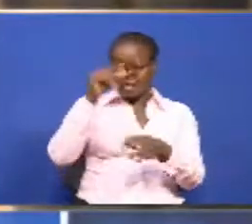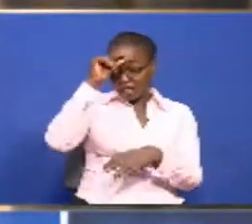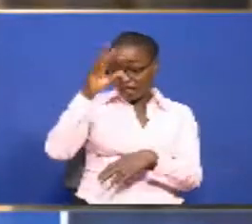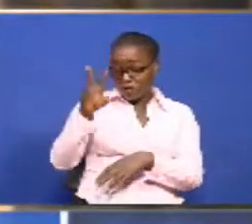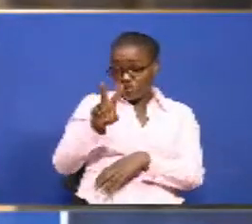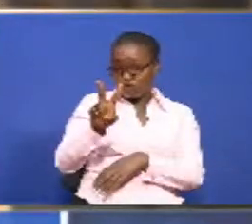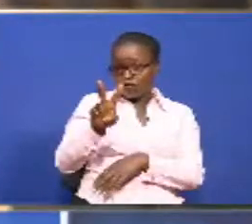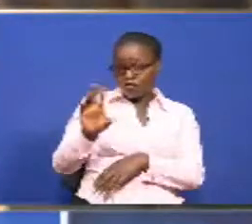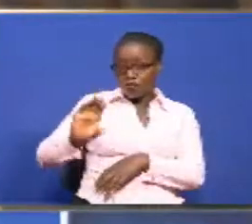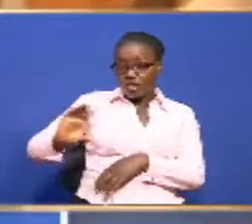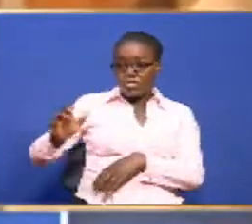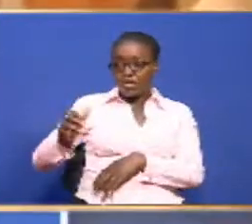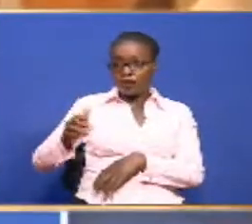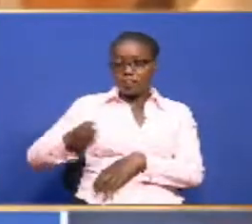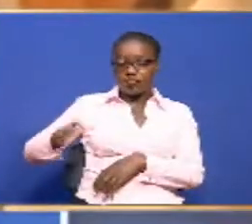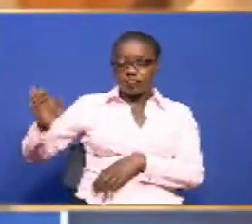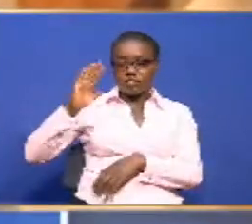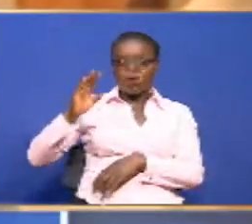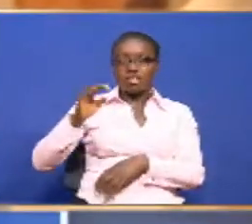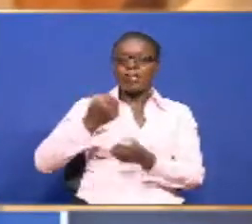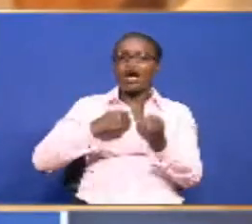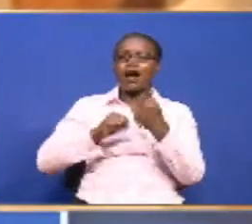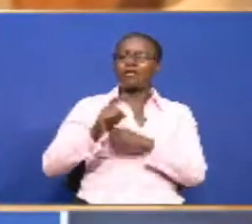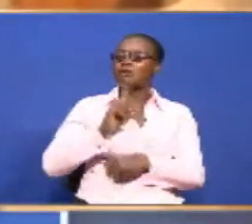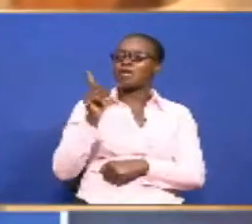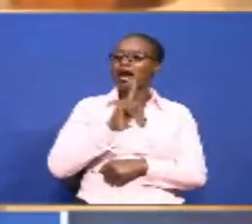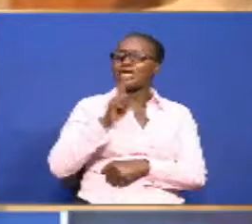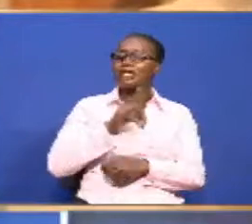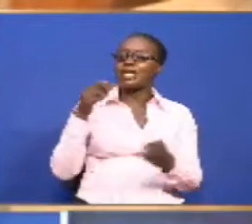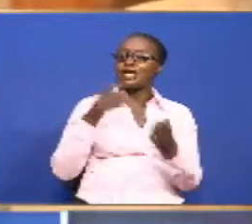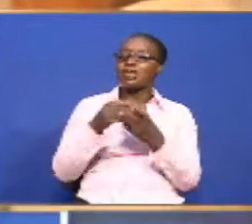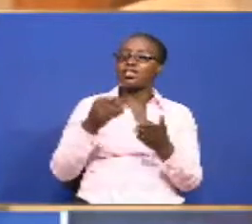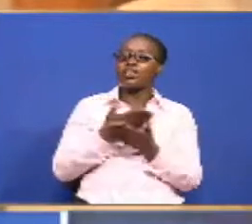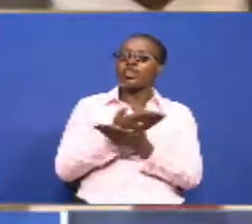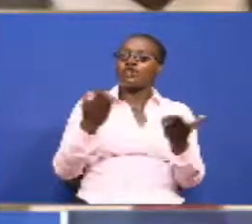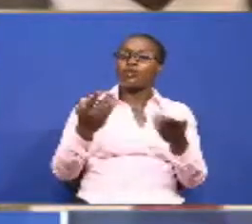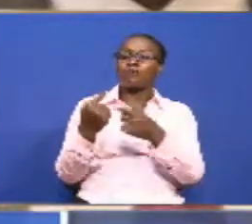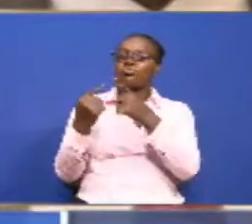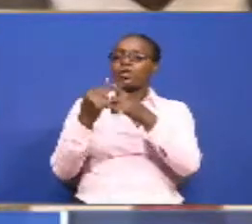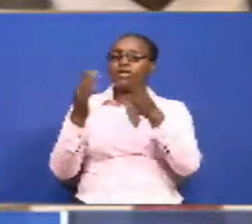usalama kuchukua hatua kali dhidi ya waliotekeleza mauaji hayo.